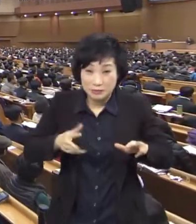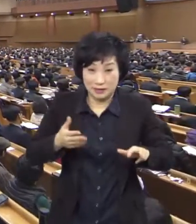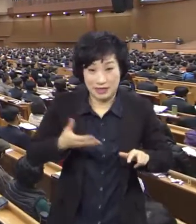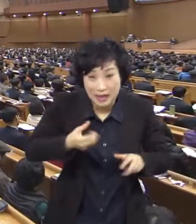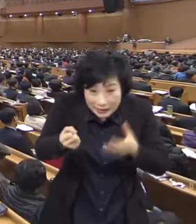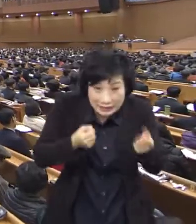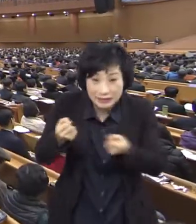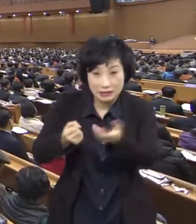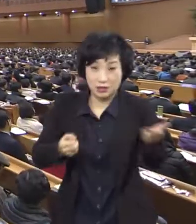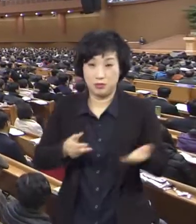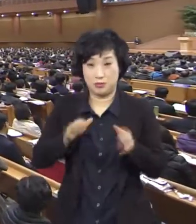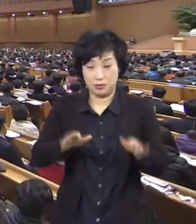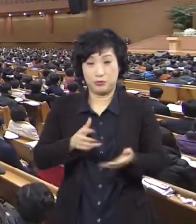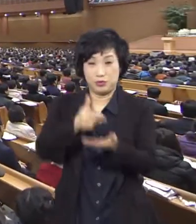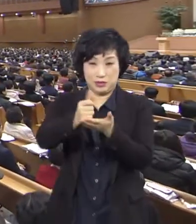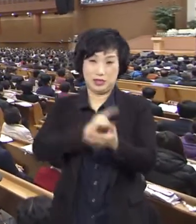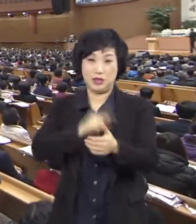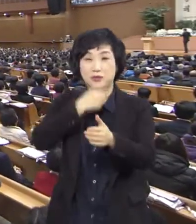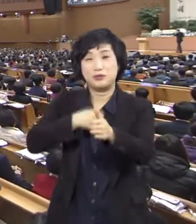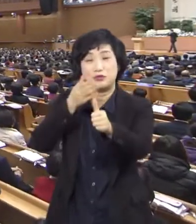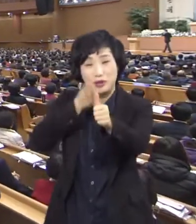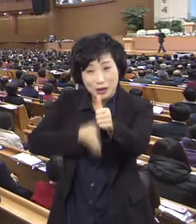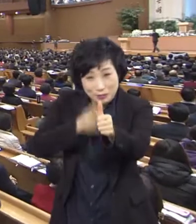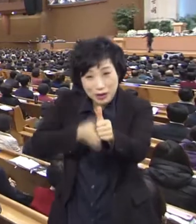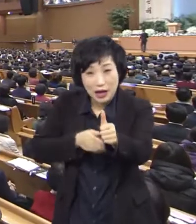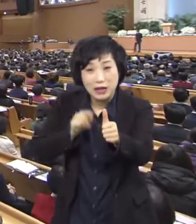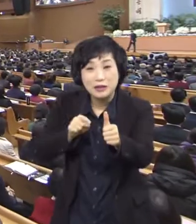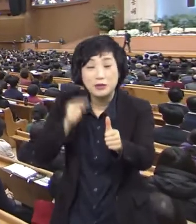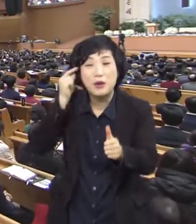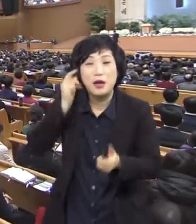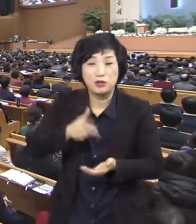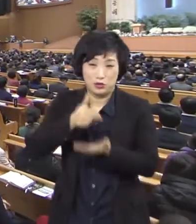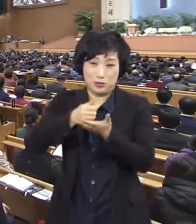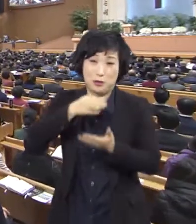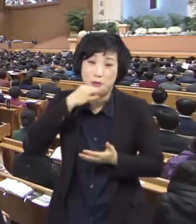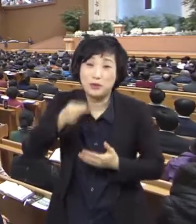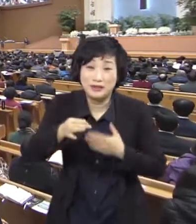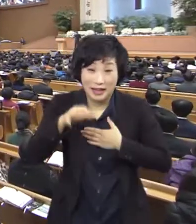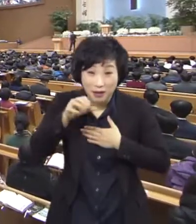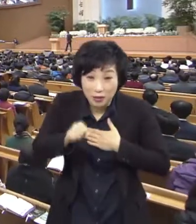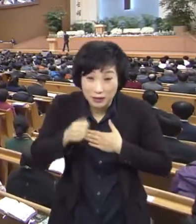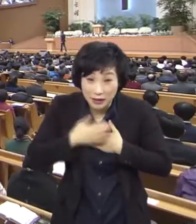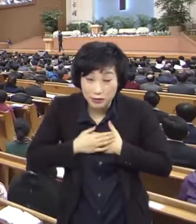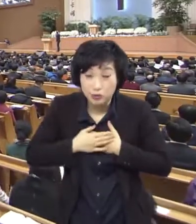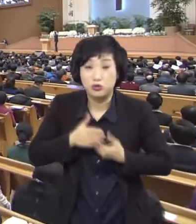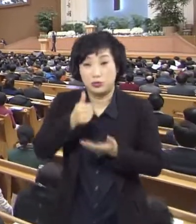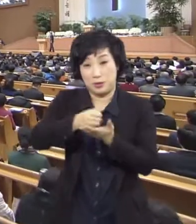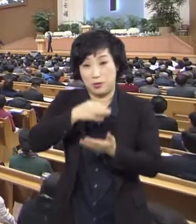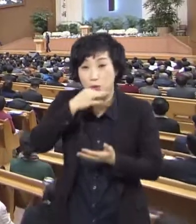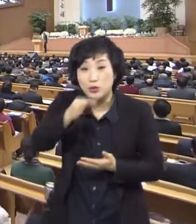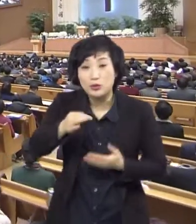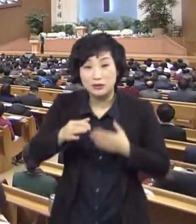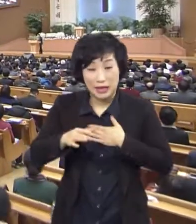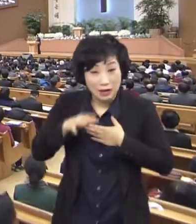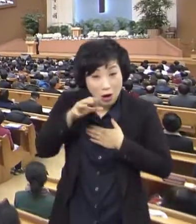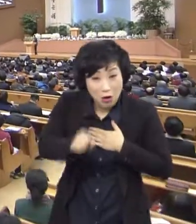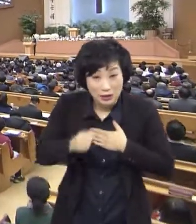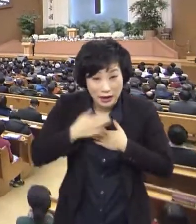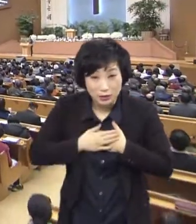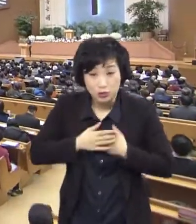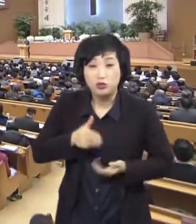이루어지기를 주님의 이름으로 축원합니다. 주님의 목소리, 주님의 목소리, 주님의